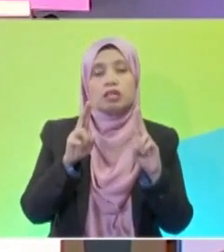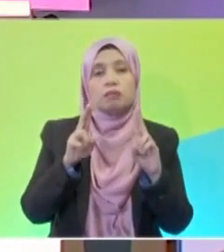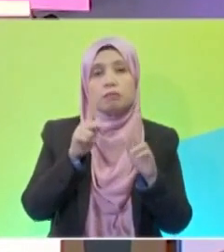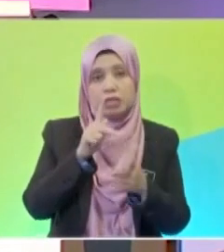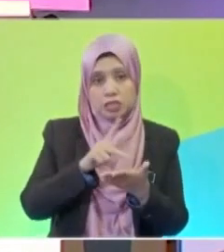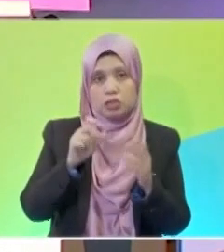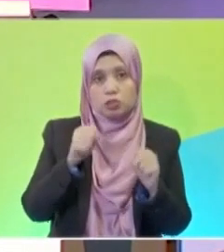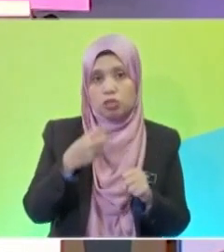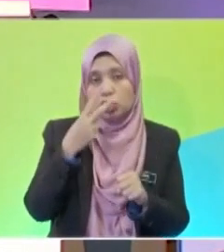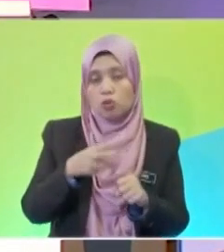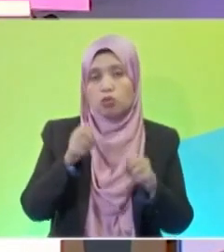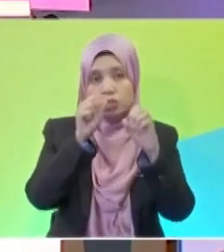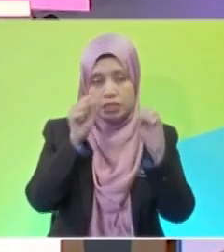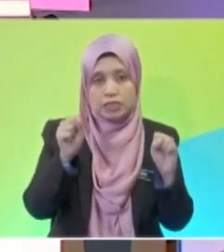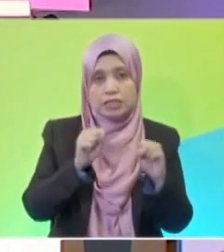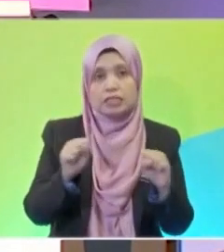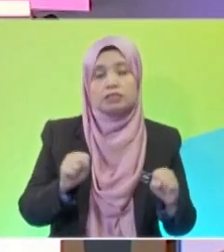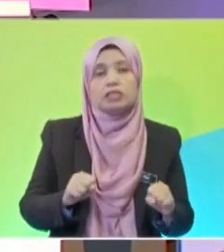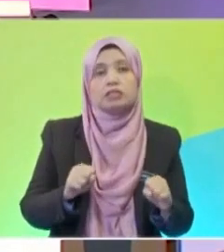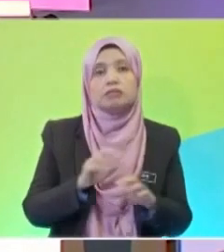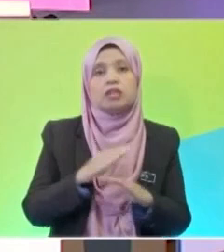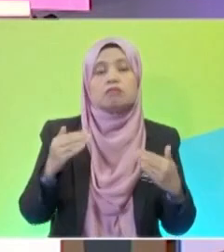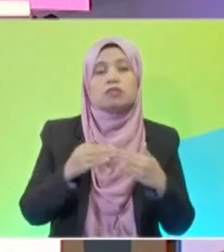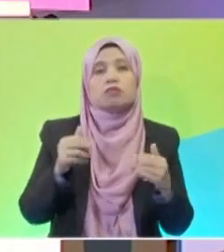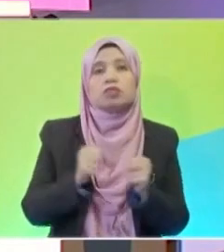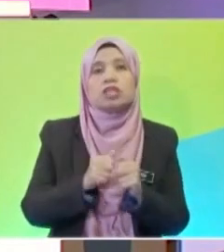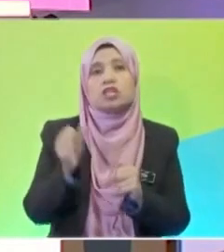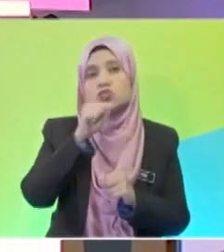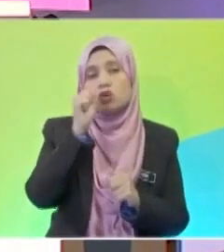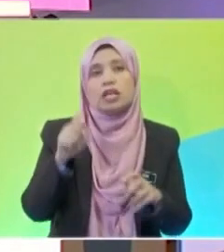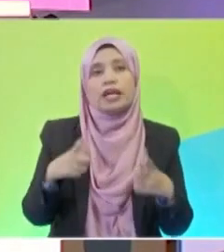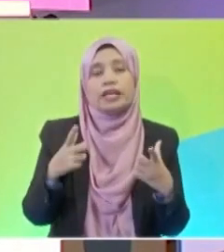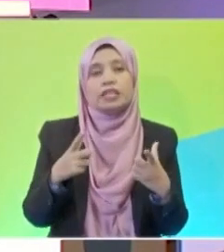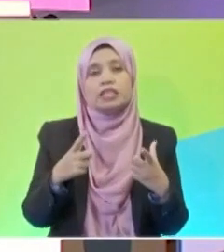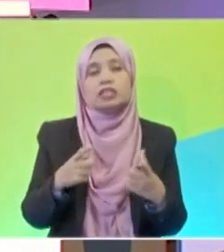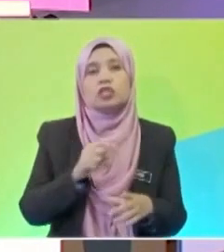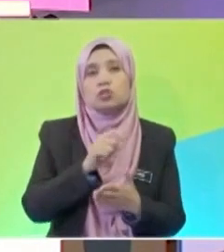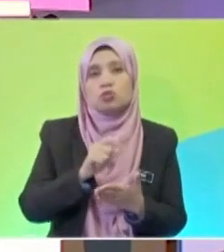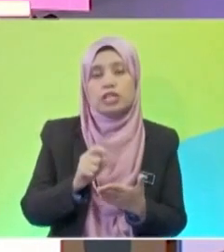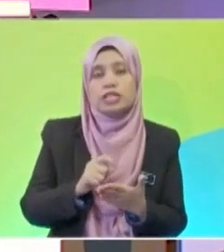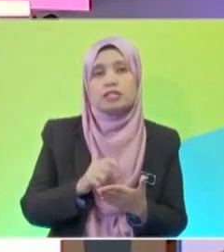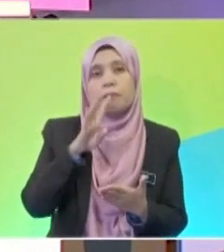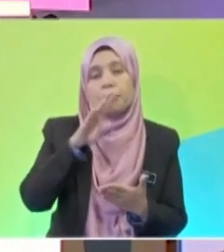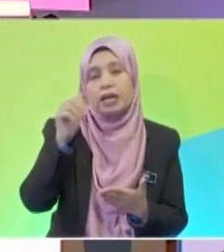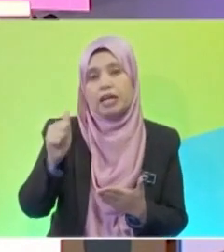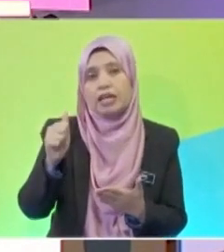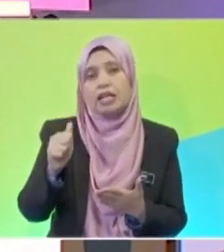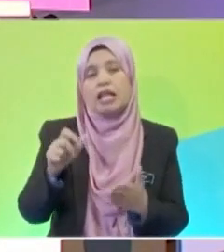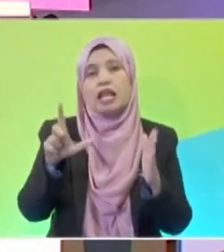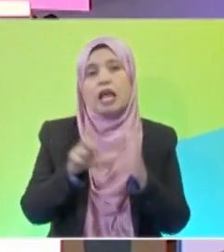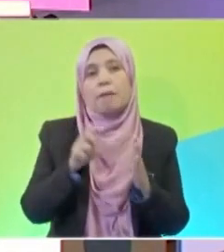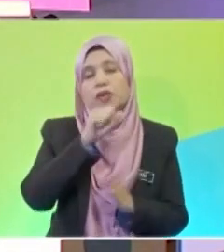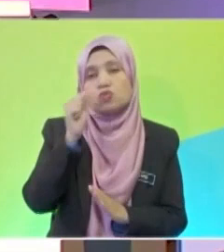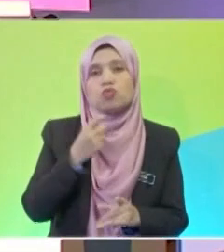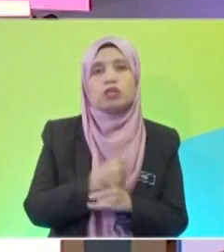sistematik lah. Jangan bersambung-sambung dengan soalan-soalan. Sekiranya nak jawab soalan 4, tulis betul-betul 4A. Labelkan soalan